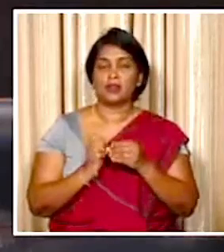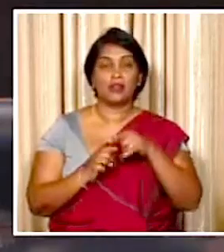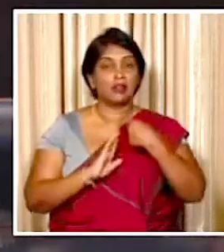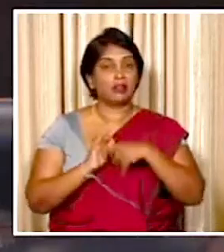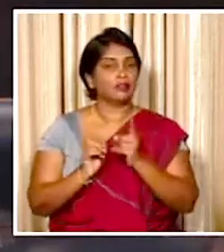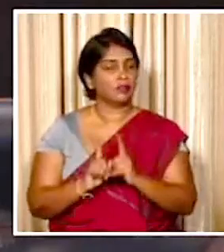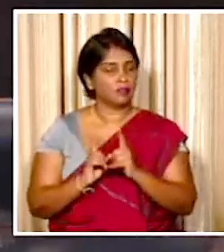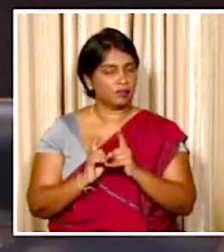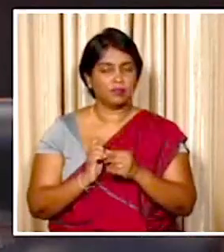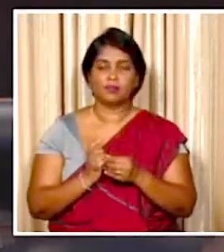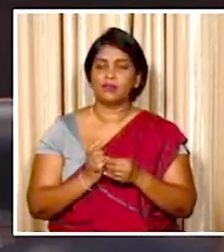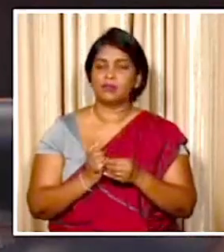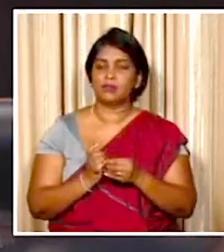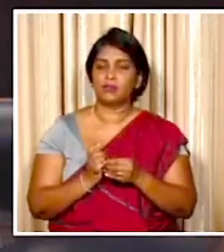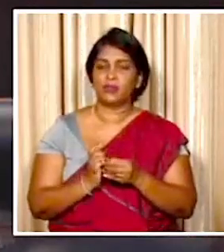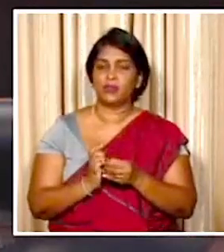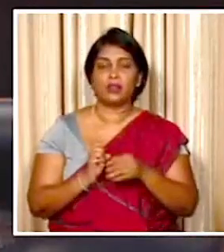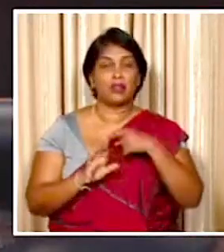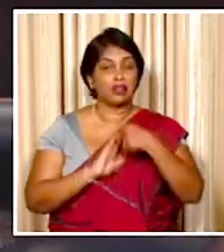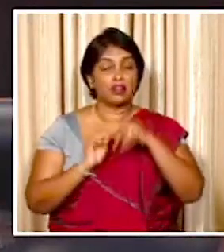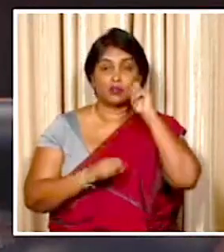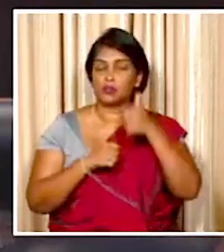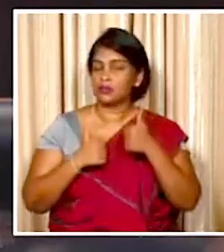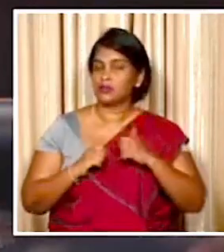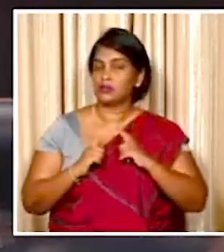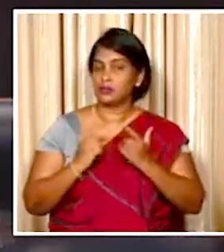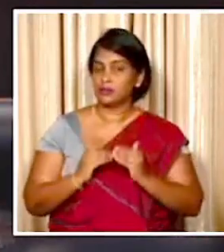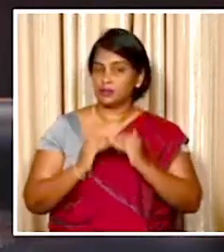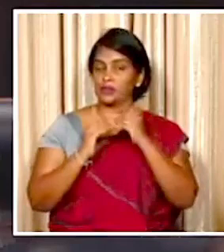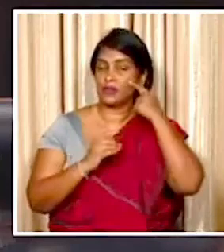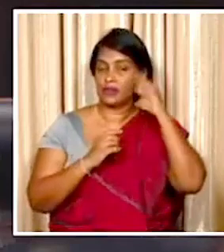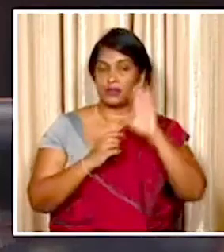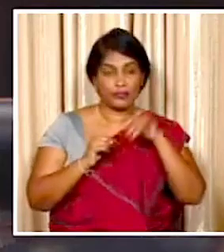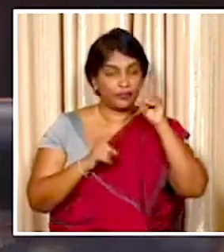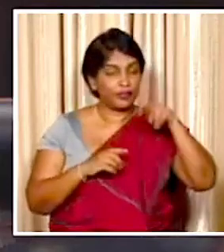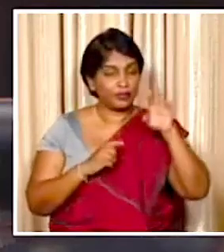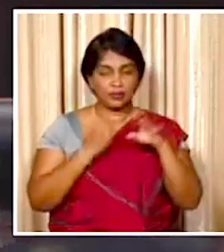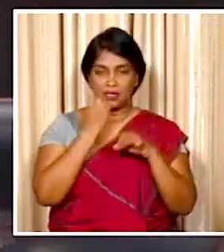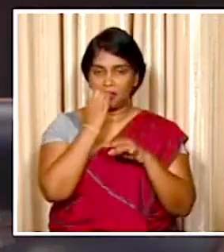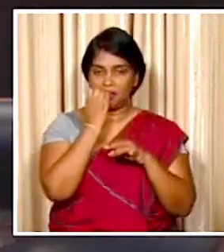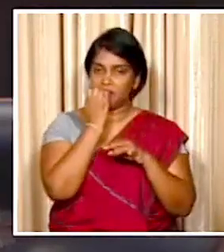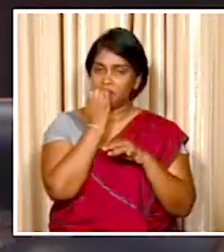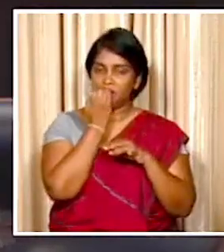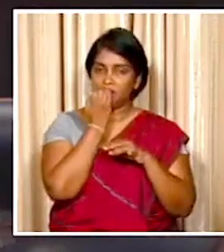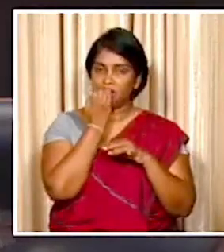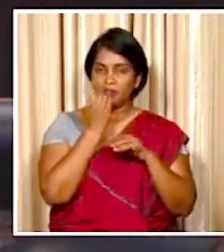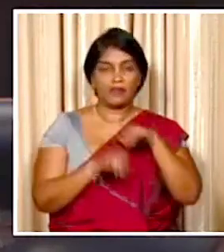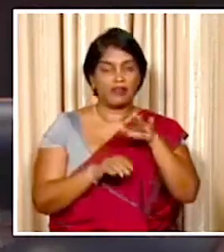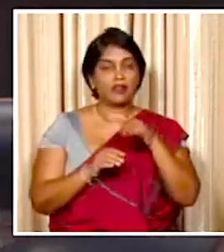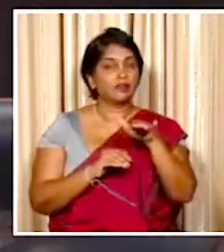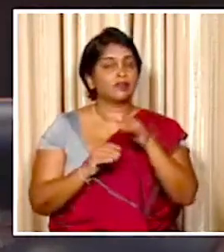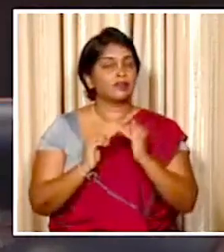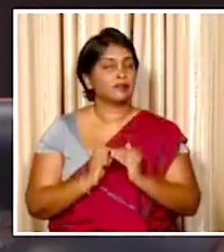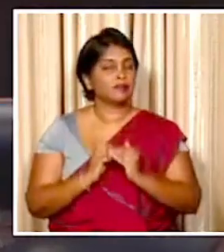भावता रटे जनतावगे यहापैवत्म ज्ञान विश्वास अतिवेन्ना ये रटे तीयन सामज